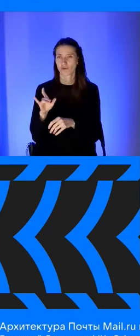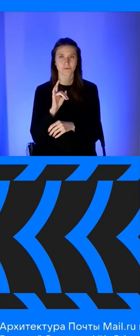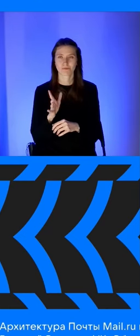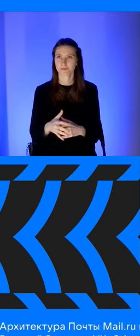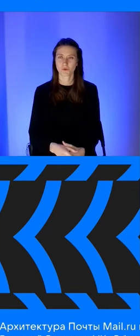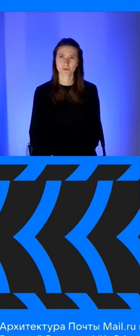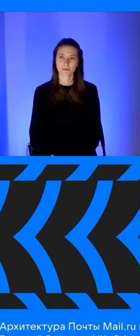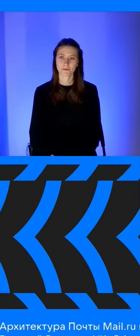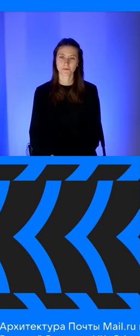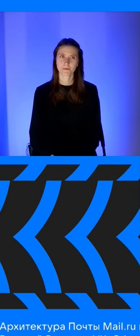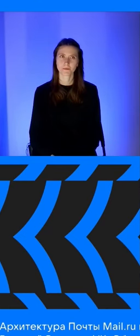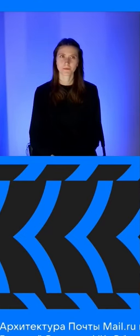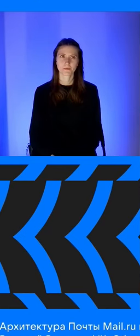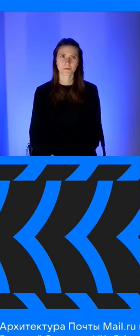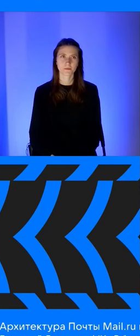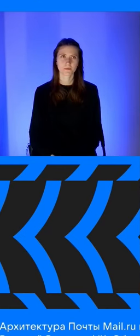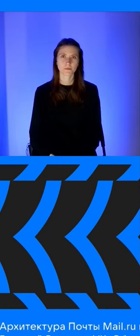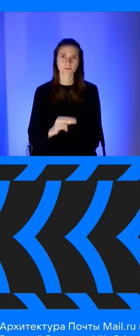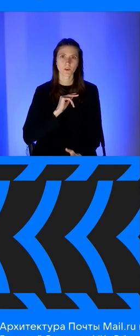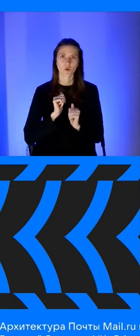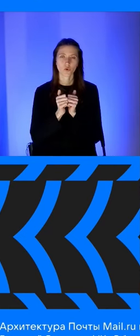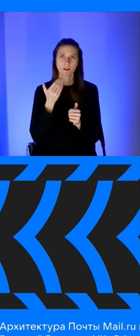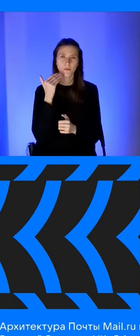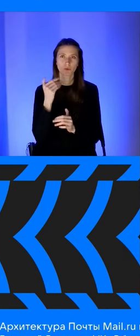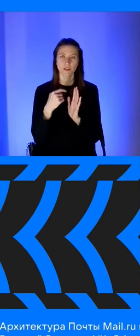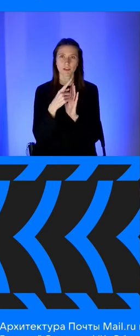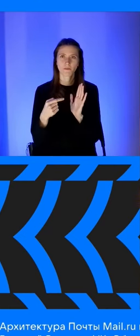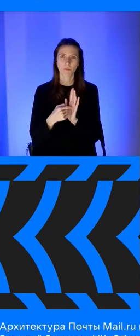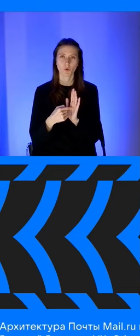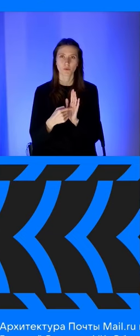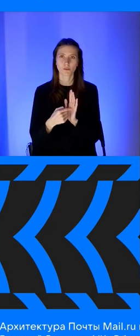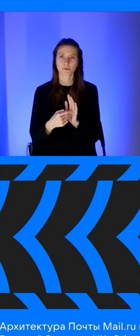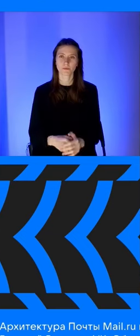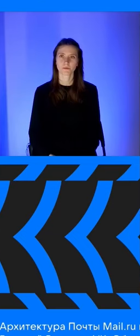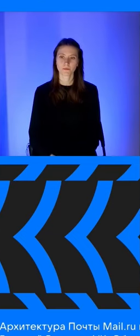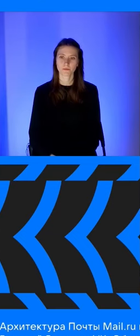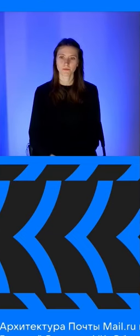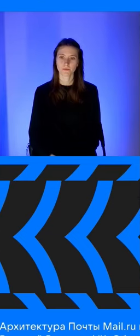Я вижу вот еще там две руки. Да, коллег, последний вопрос, мы просто по трансляции. Хорошо.